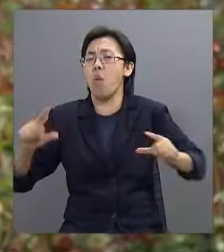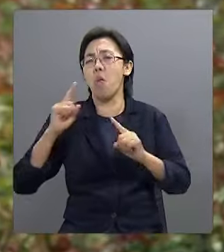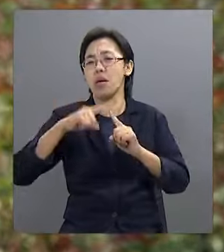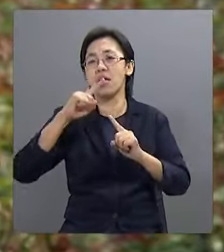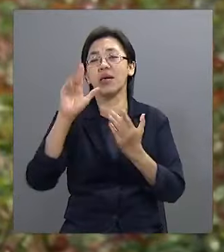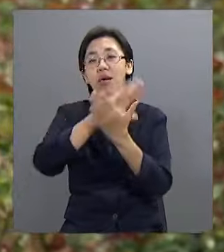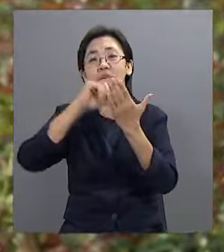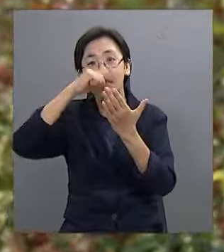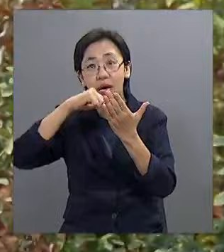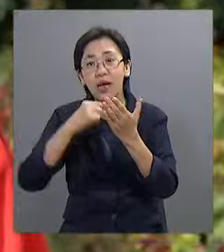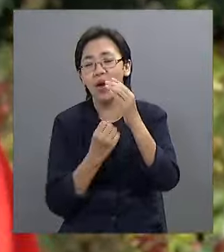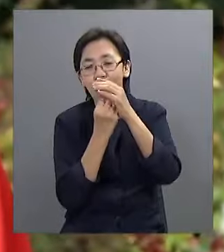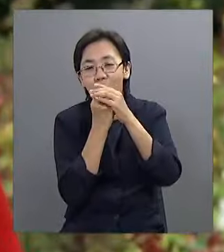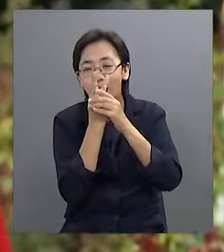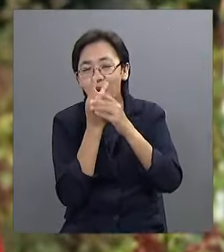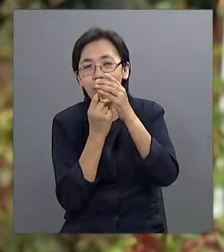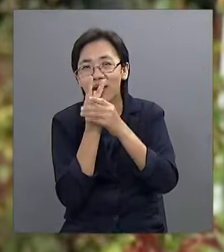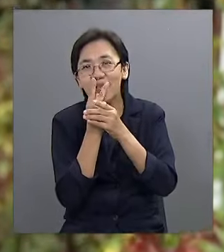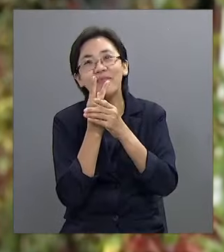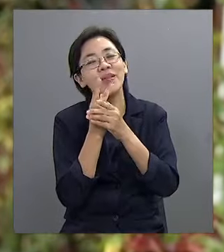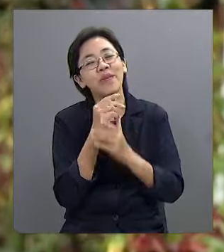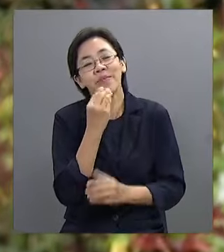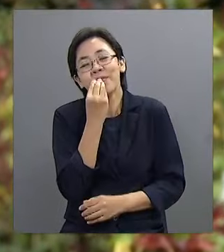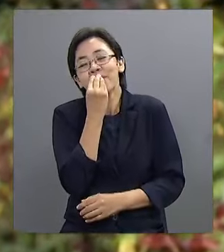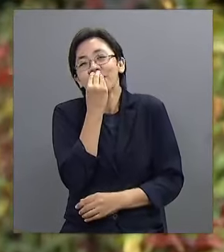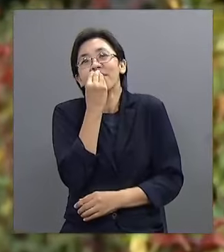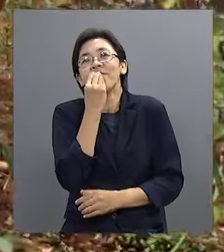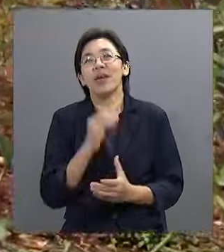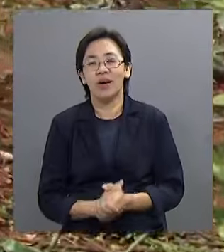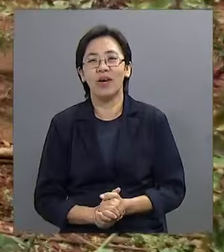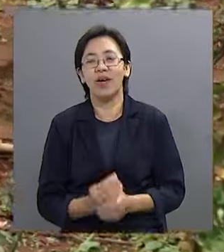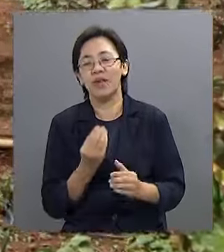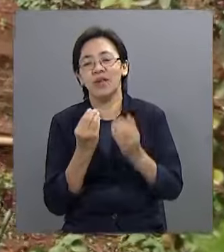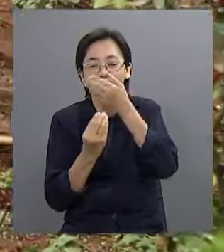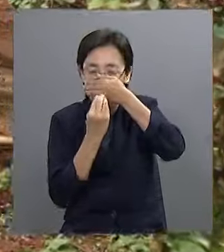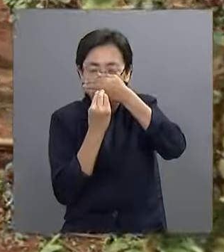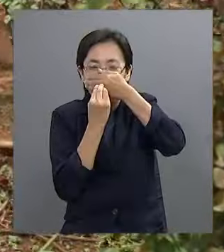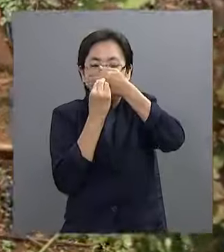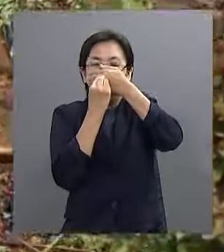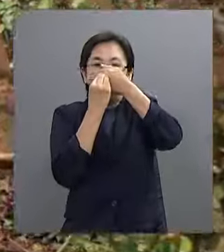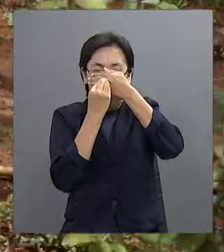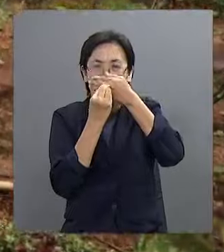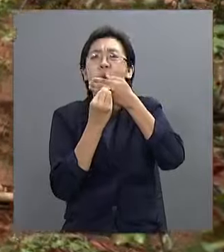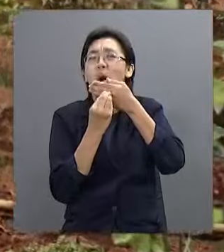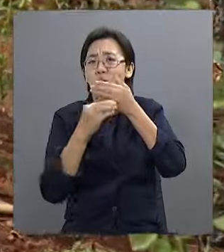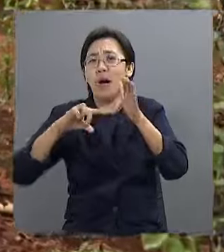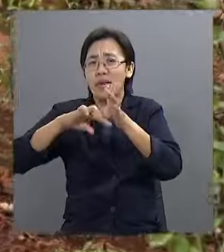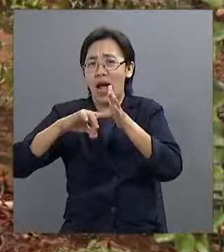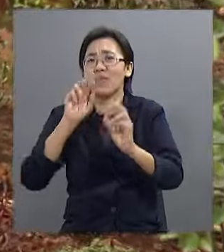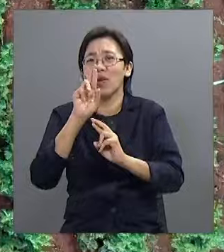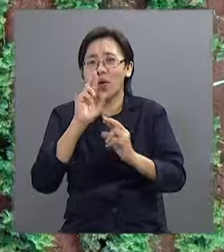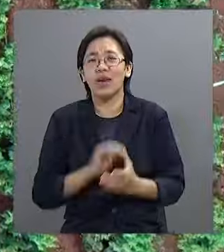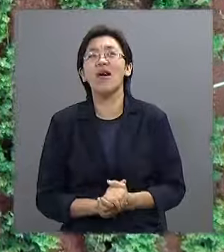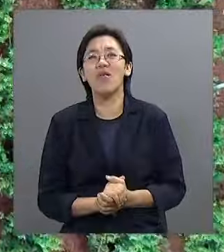หลาบค่ะ เดี๋ยวมันก็จะทะลุแมสไปแล้วครับเพราะมันมีหนาม โอ้โหมันไม่ได้กลิ่นทะลุหนามหนามมาก่